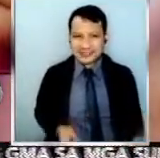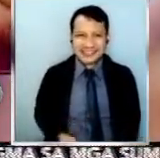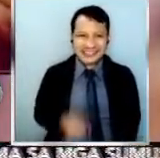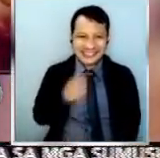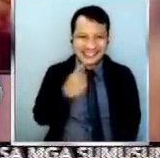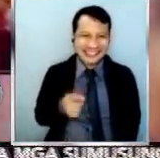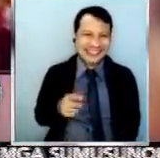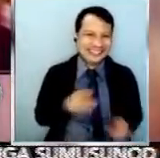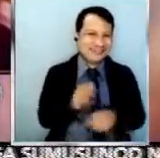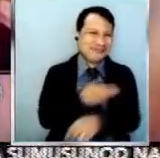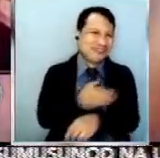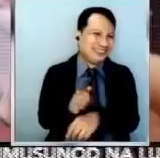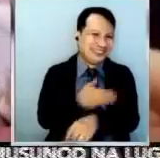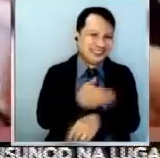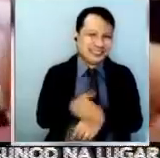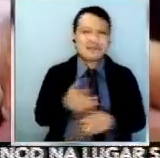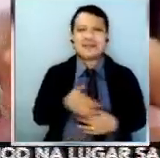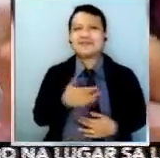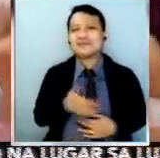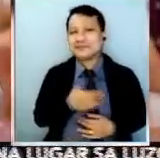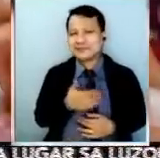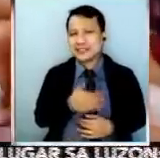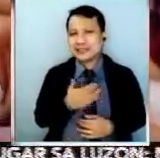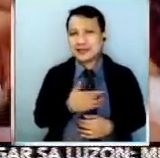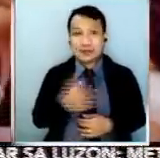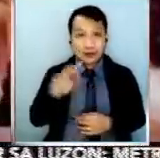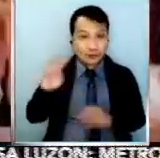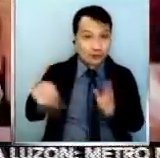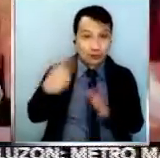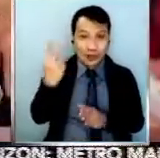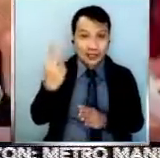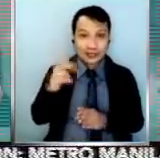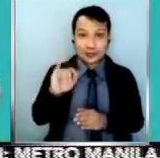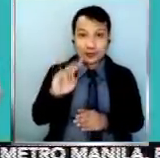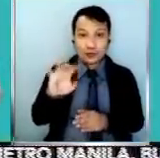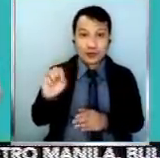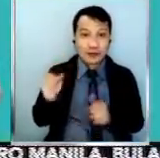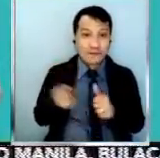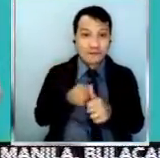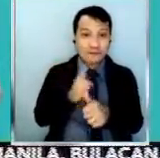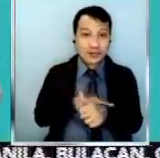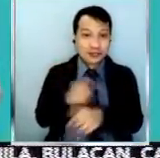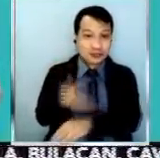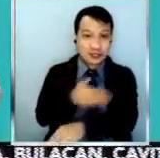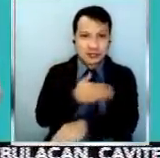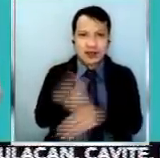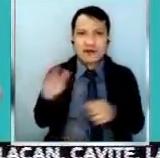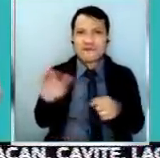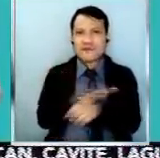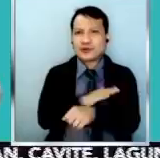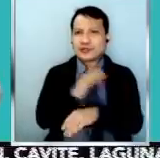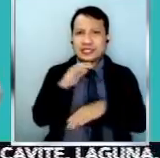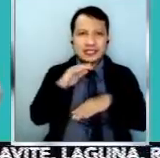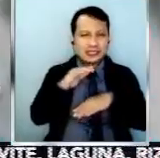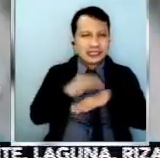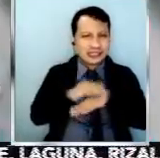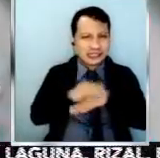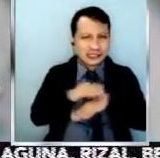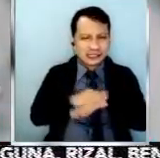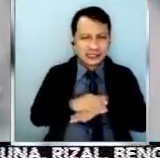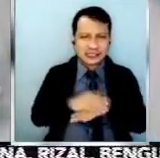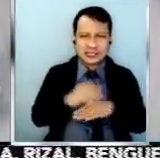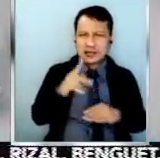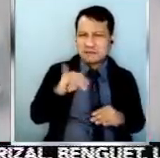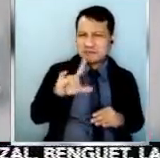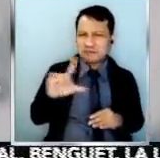Get the feels with Twice sa pasilip sa kanilang first full English single na The Feels. Bukod sa spoiler